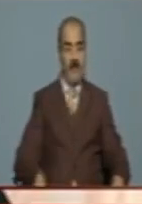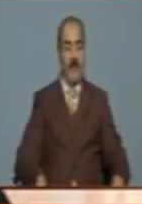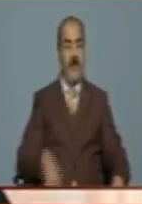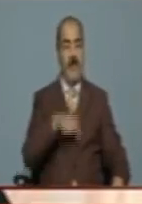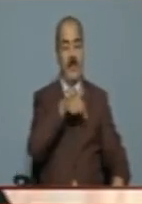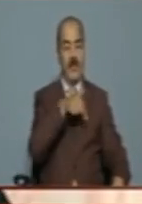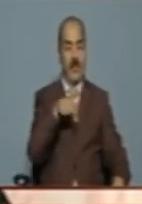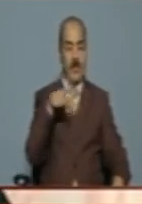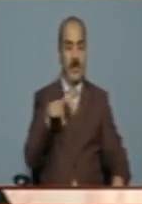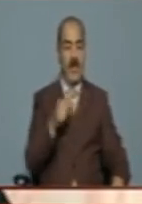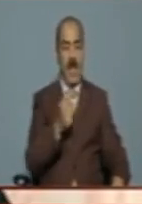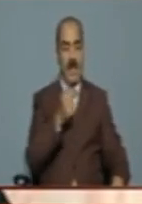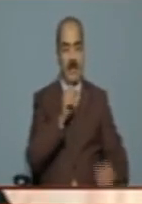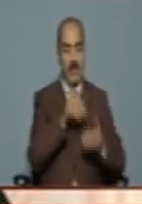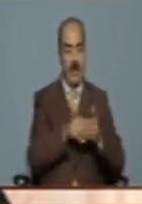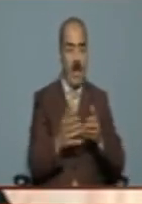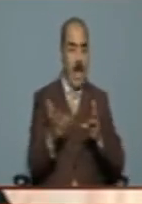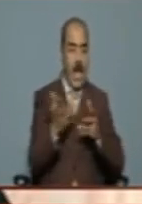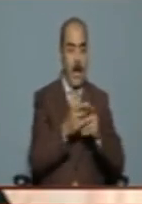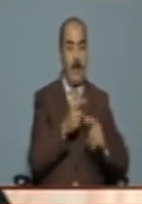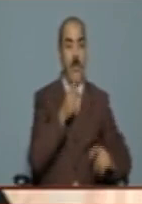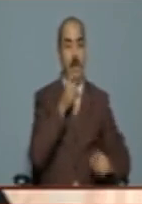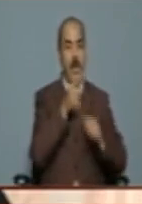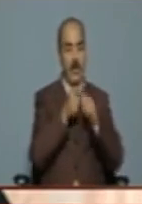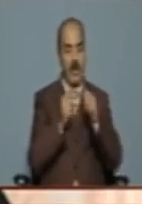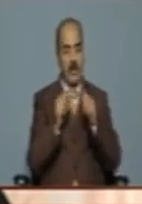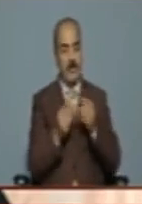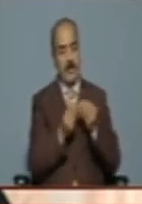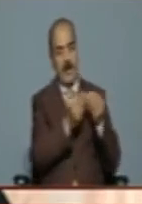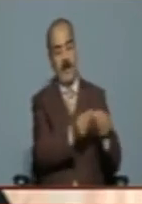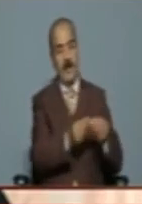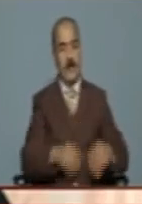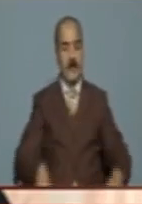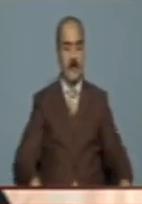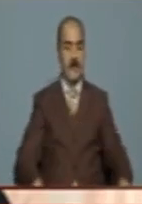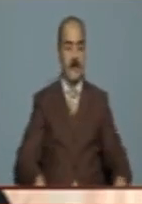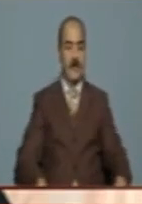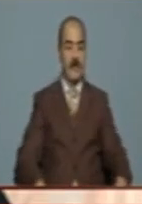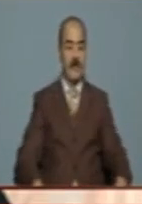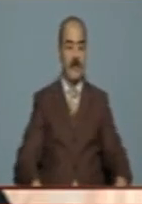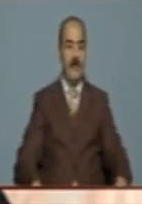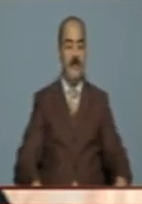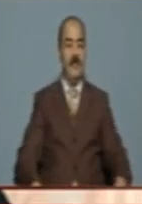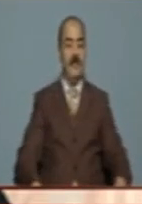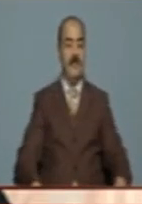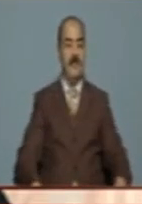822,606 صوتا بنسبة 1.9% من إجمالي الأصوات الصحيحة.